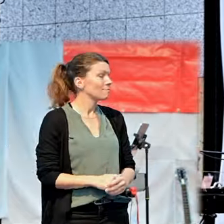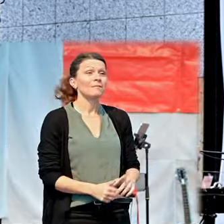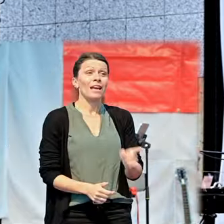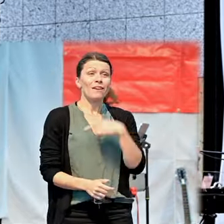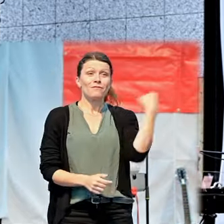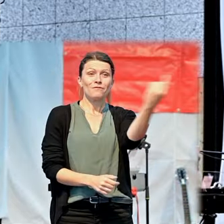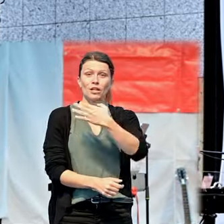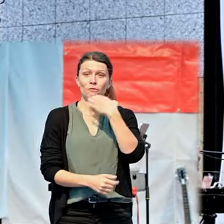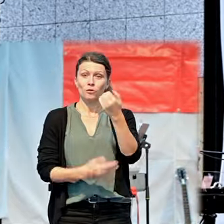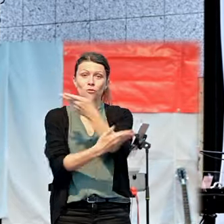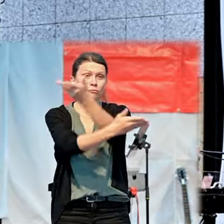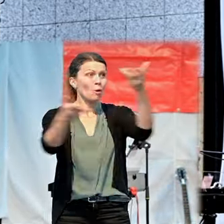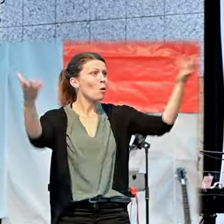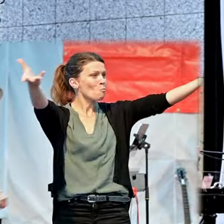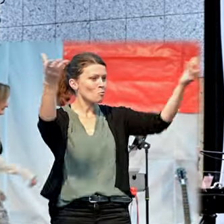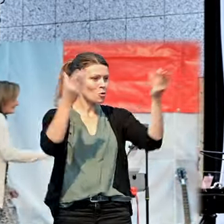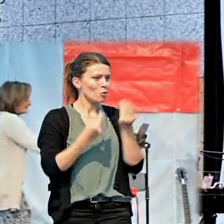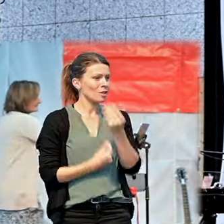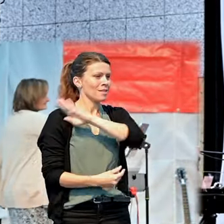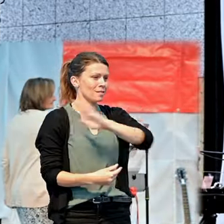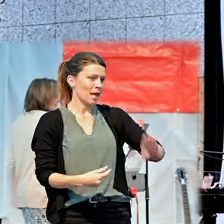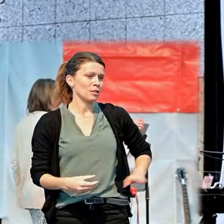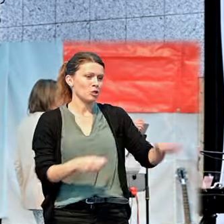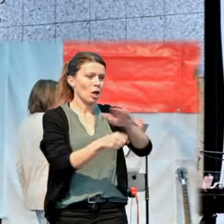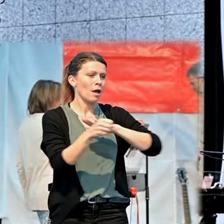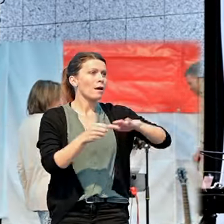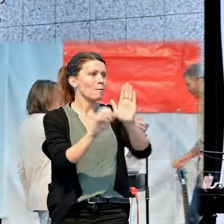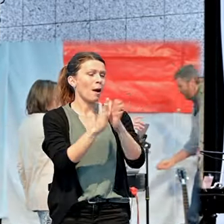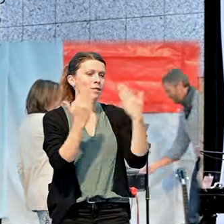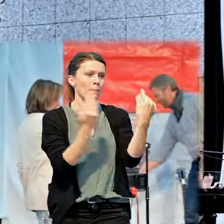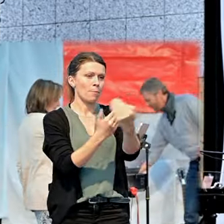Ganz herzlich zum Sächsischen Gemeindebibeltag